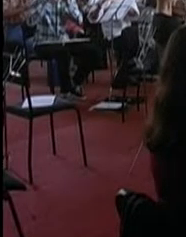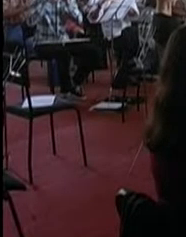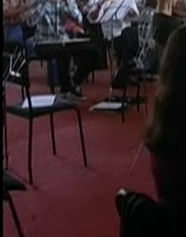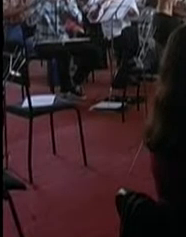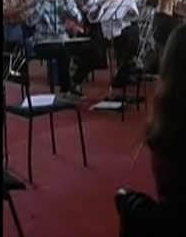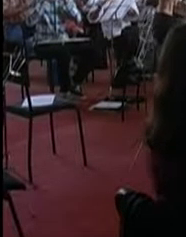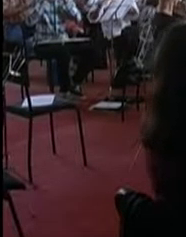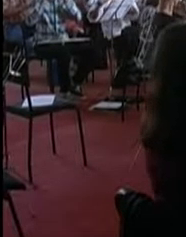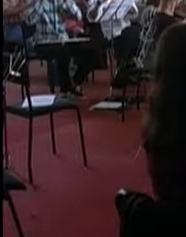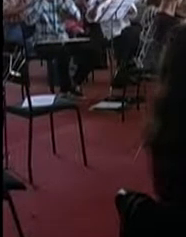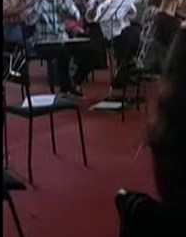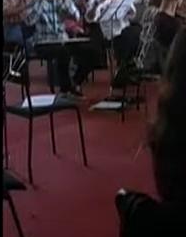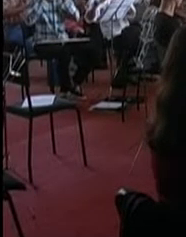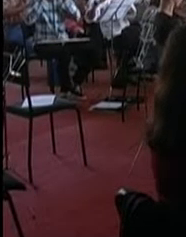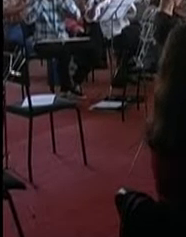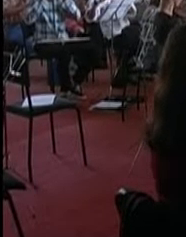Музика